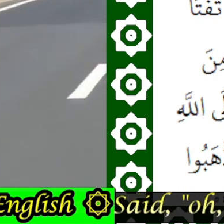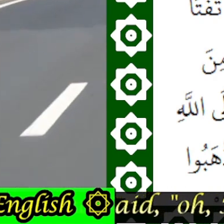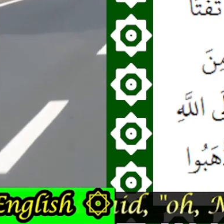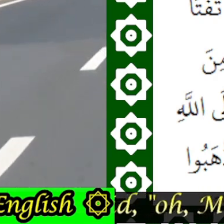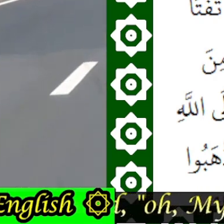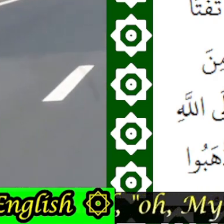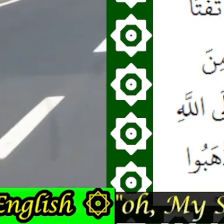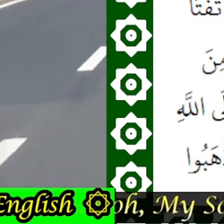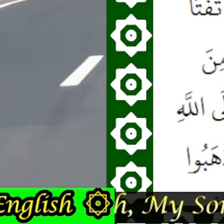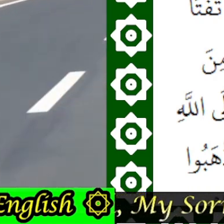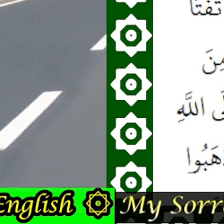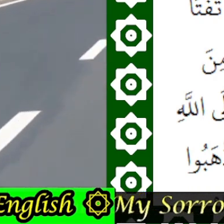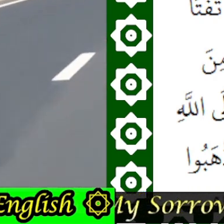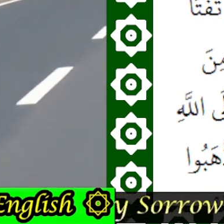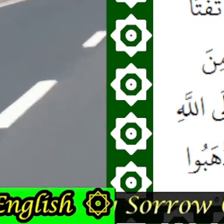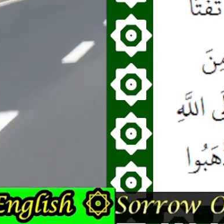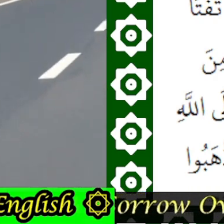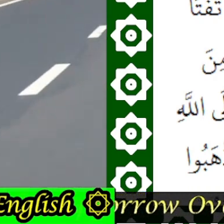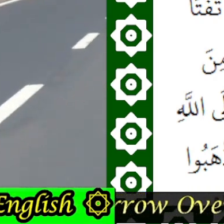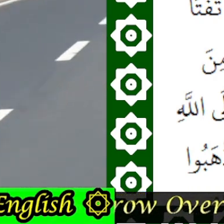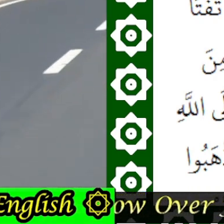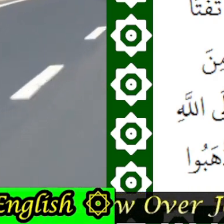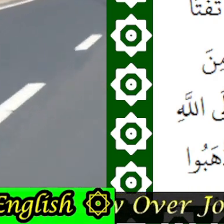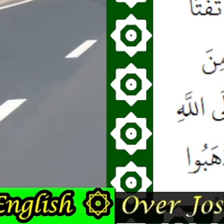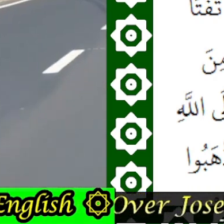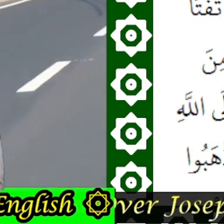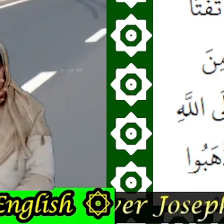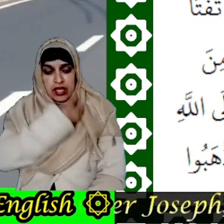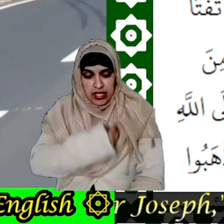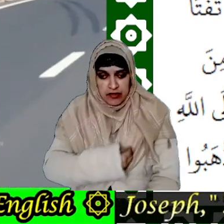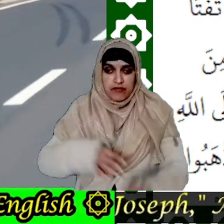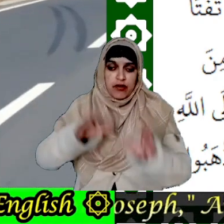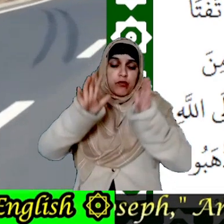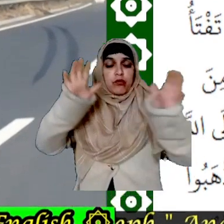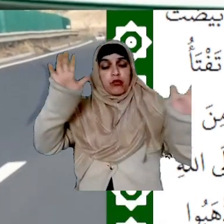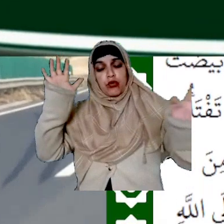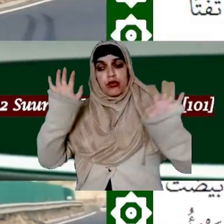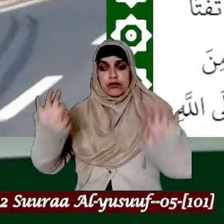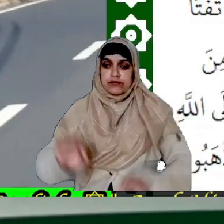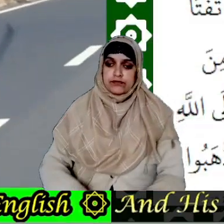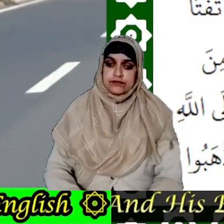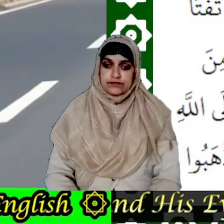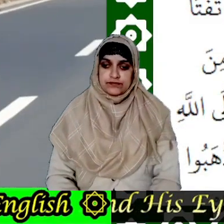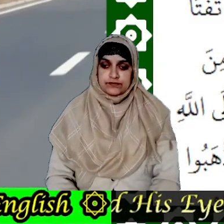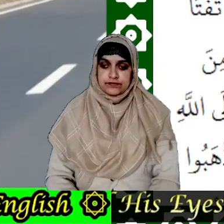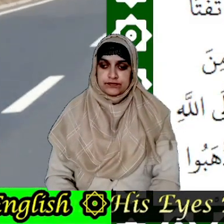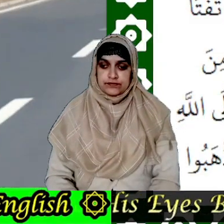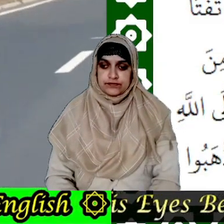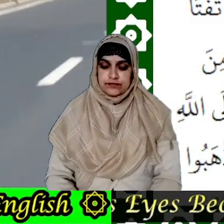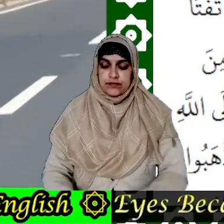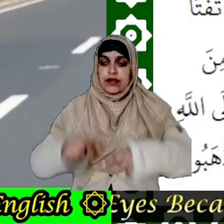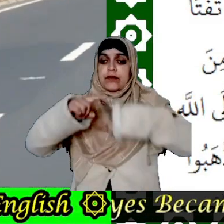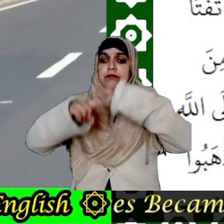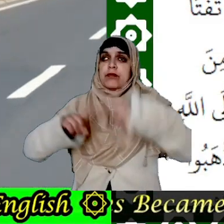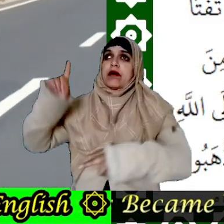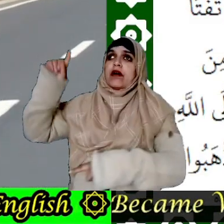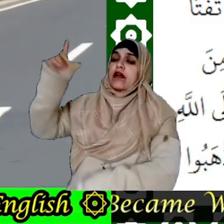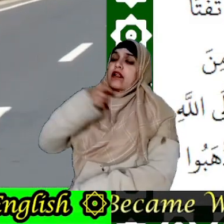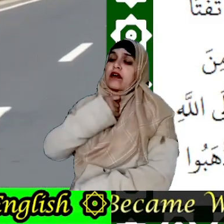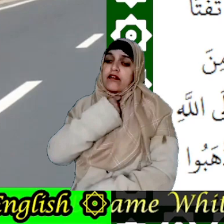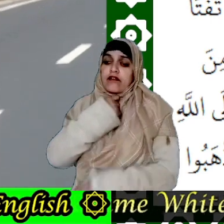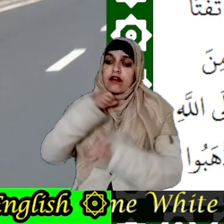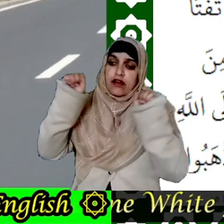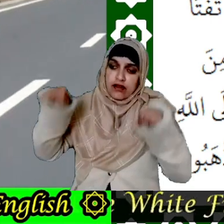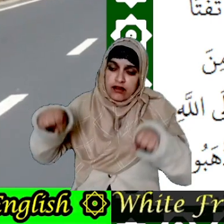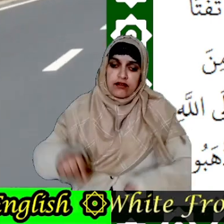حتى تكون حرضا أو تكون من الهالكين. أبكنا. مالوت الله ربك